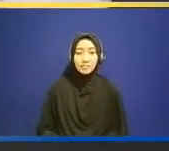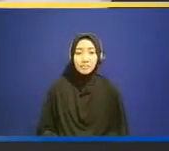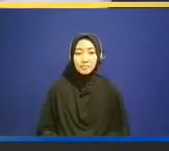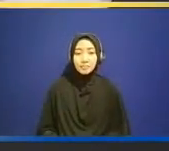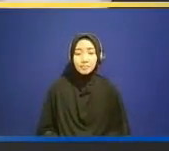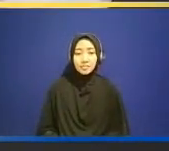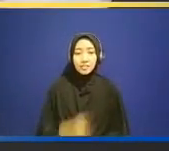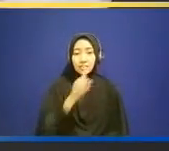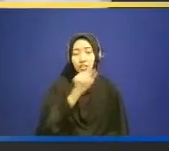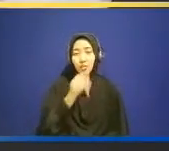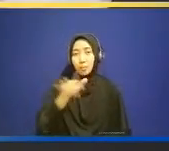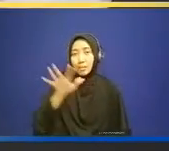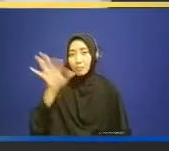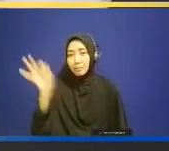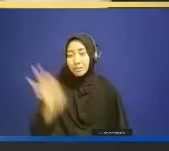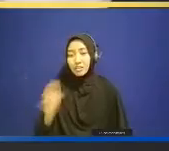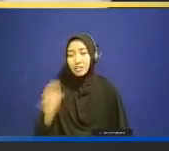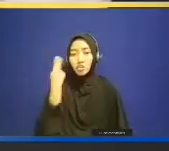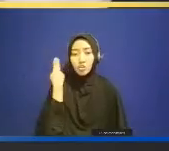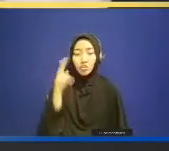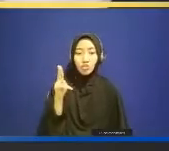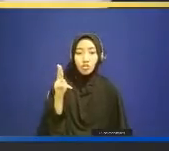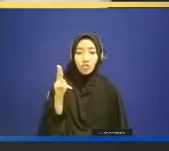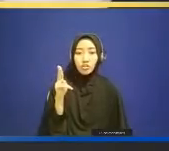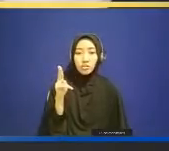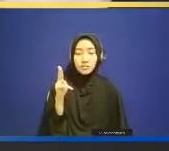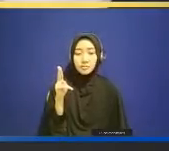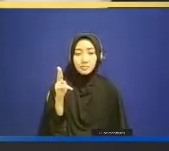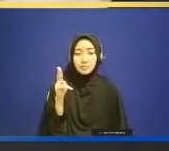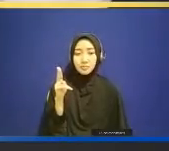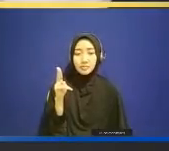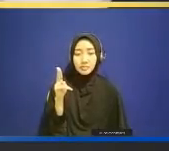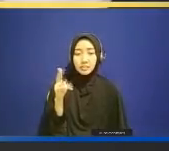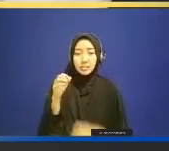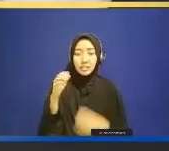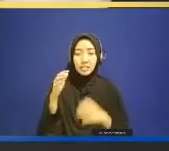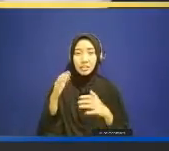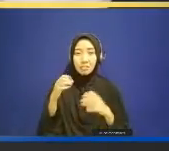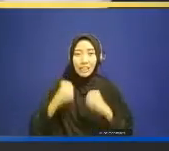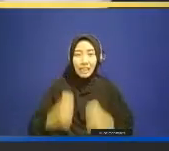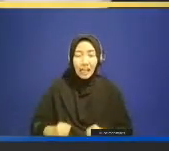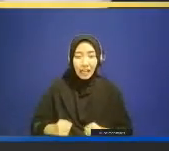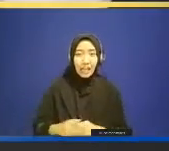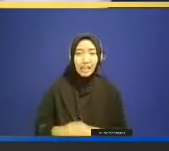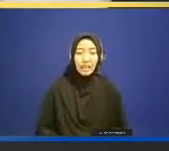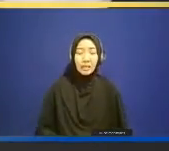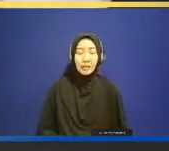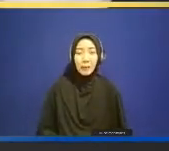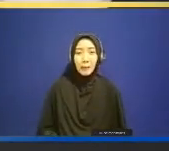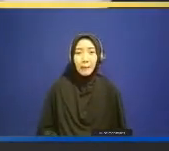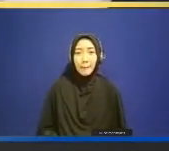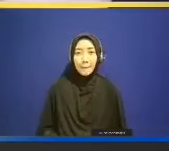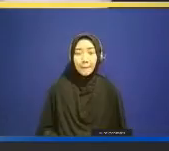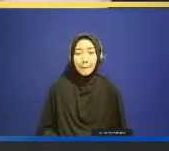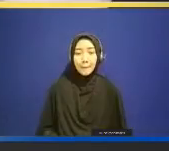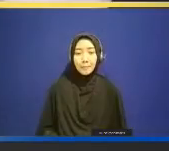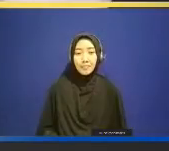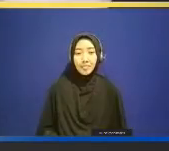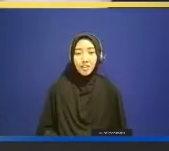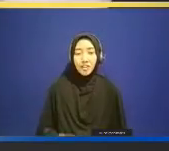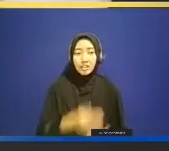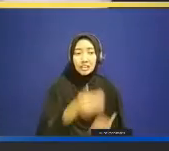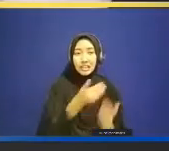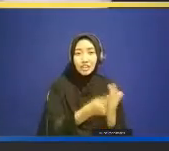satu setengah persen untuk Apa Pak Le pertahanan Kemudian untuk insentif